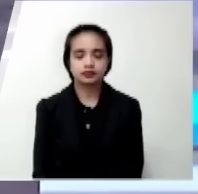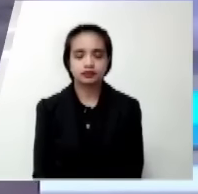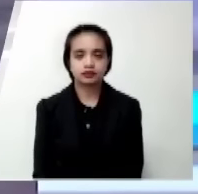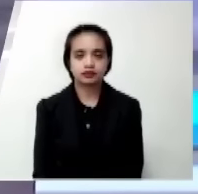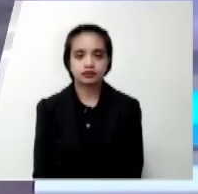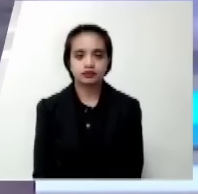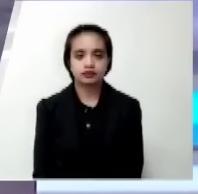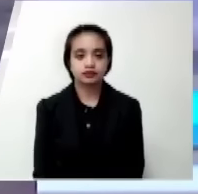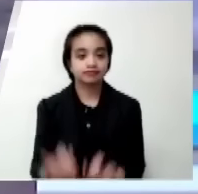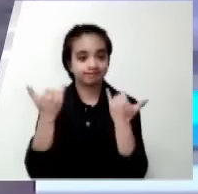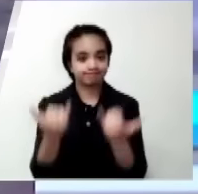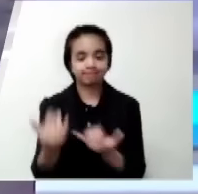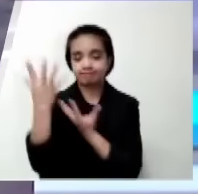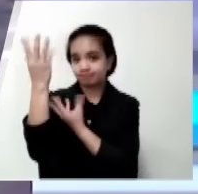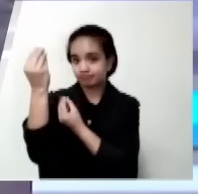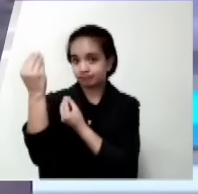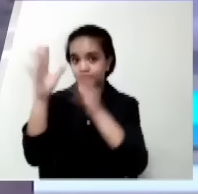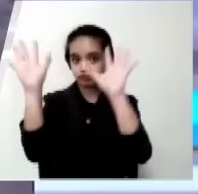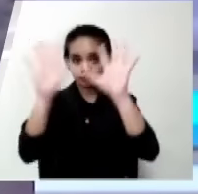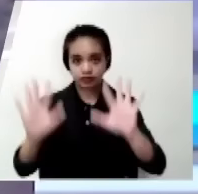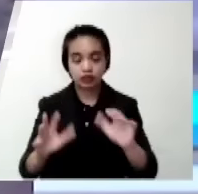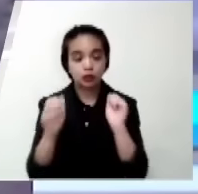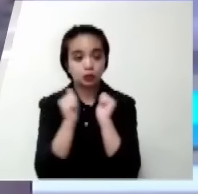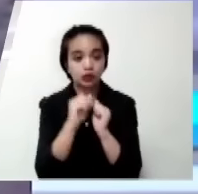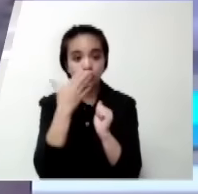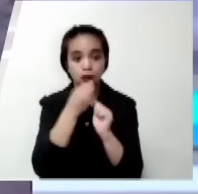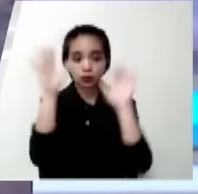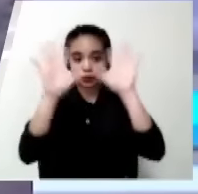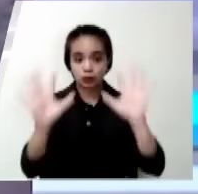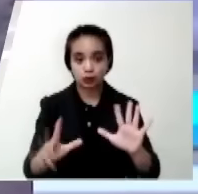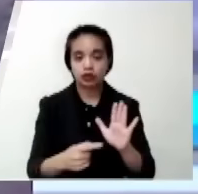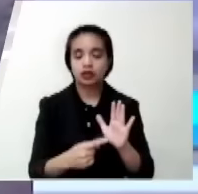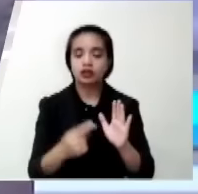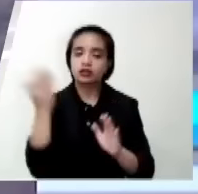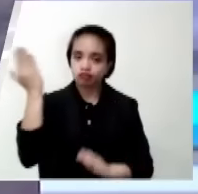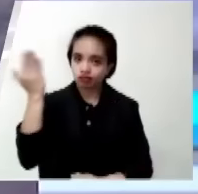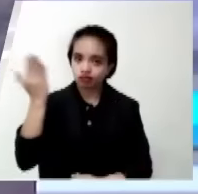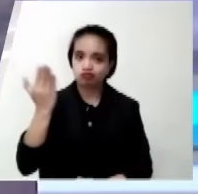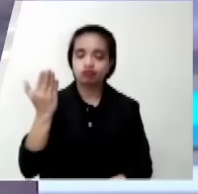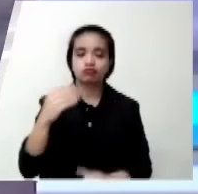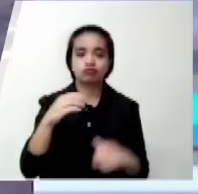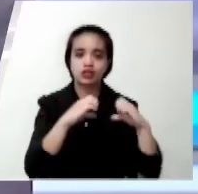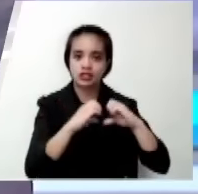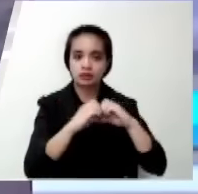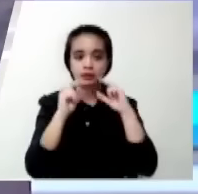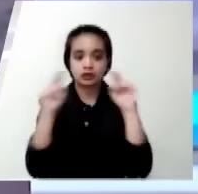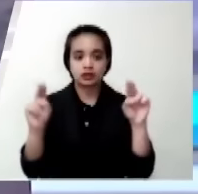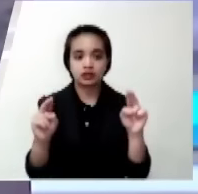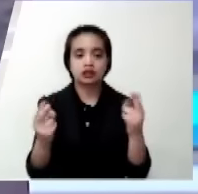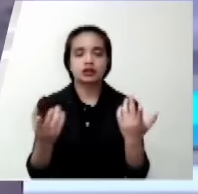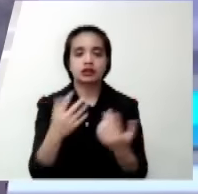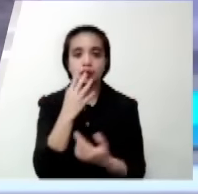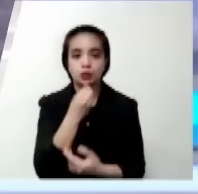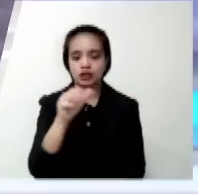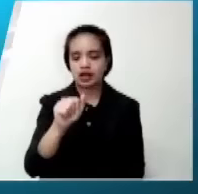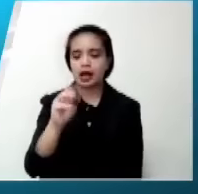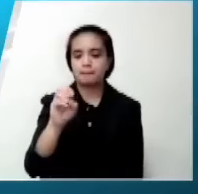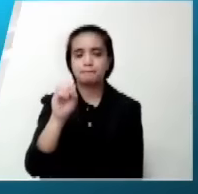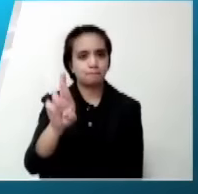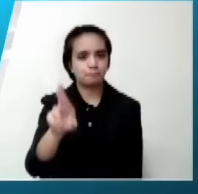Maki-update na tayo sa lagay ng panahon kasama ang weather presenter ng GMA Integrated News Weather Center, si Amor La Rosa. Amor!